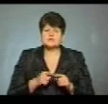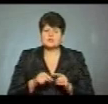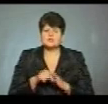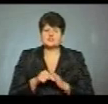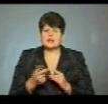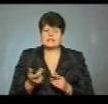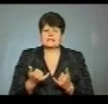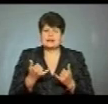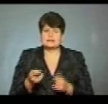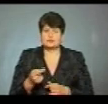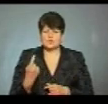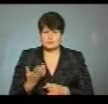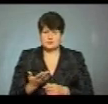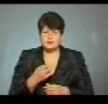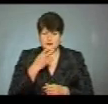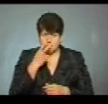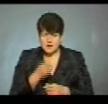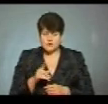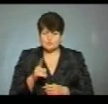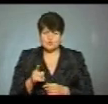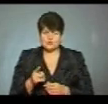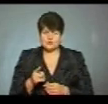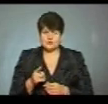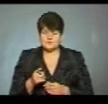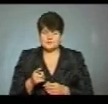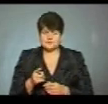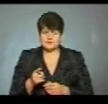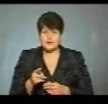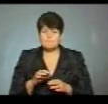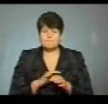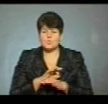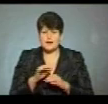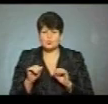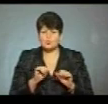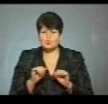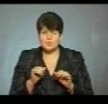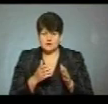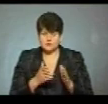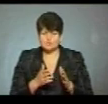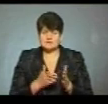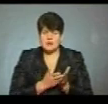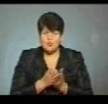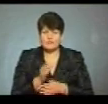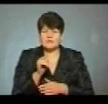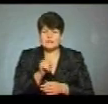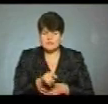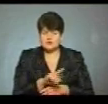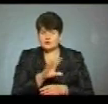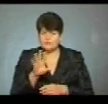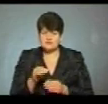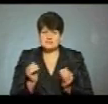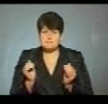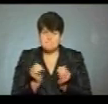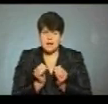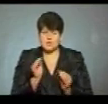для Тернопільської області? Ми бачимо, що кроки проєкту відповідно уряду спрямовані на те, щоб усі малокомплектні